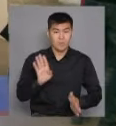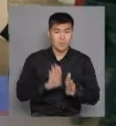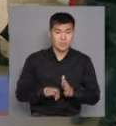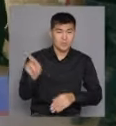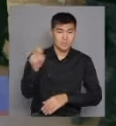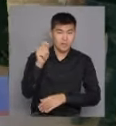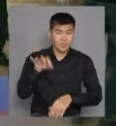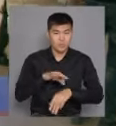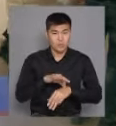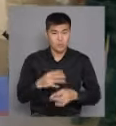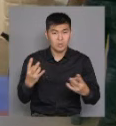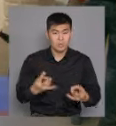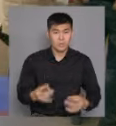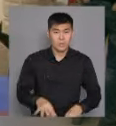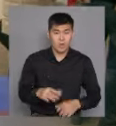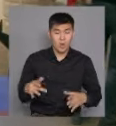енді.